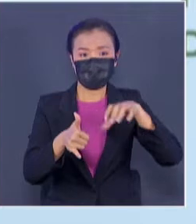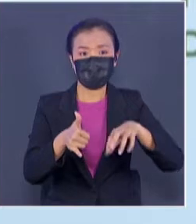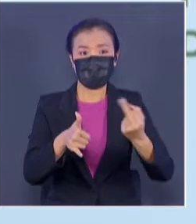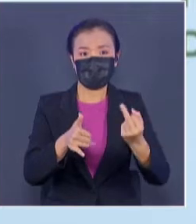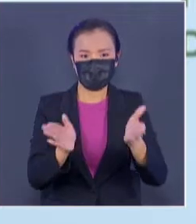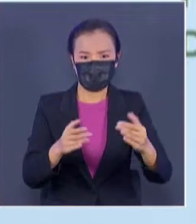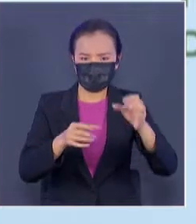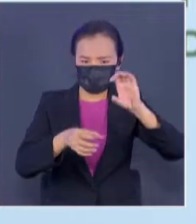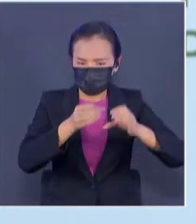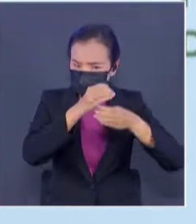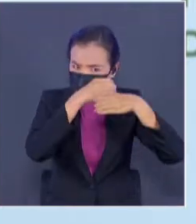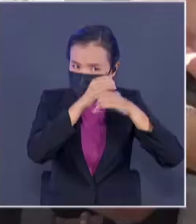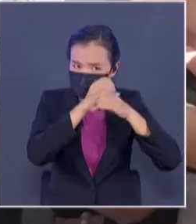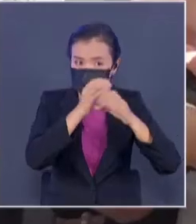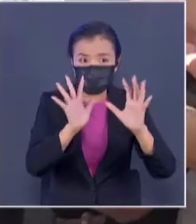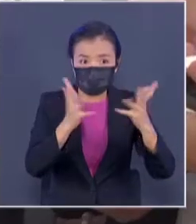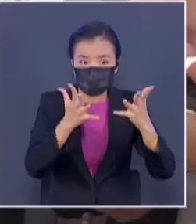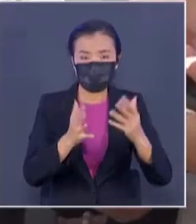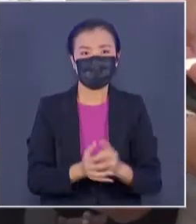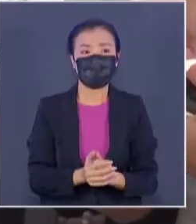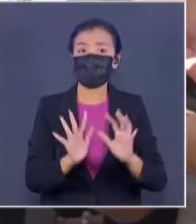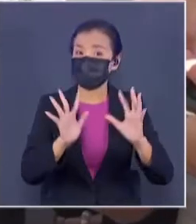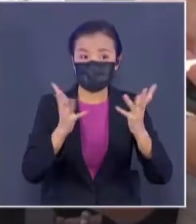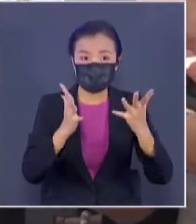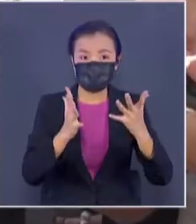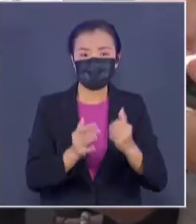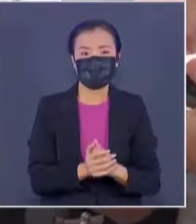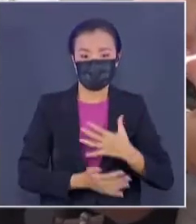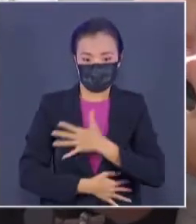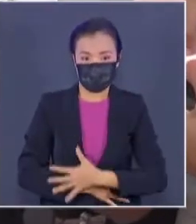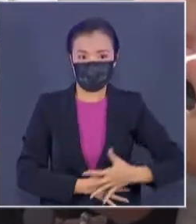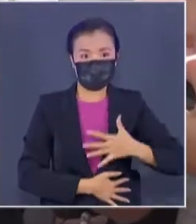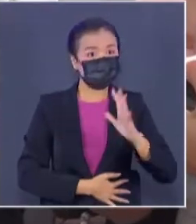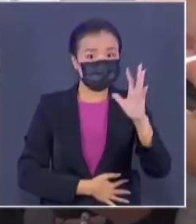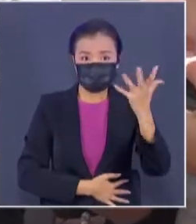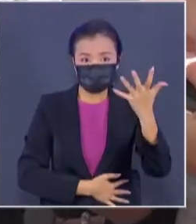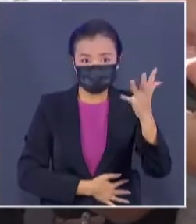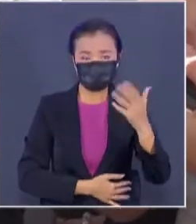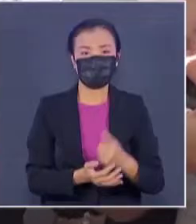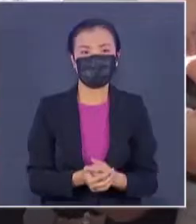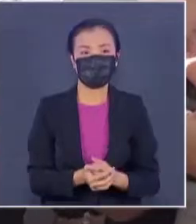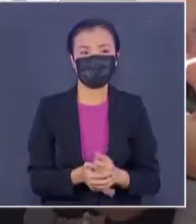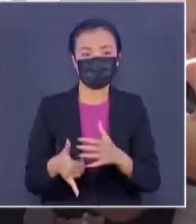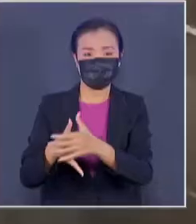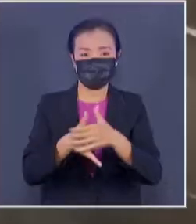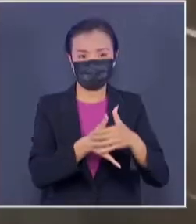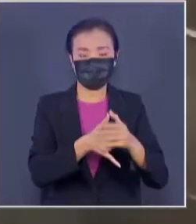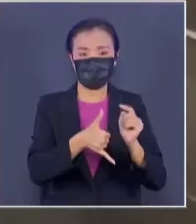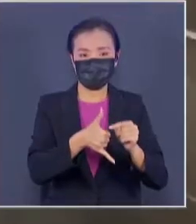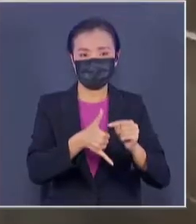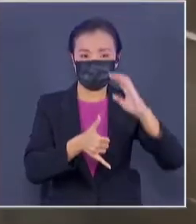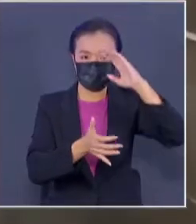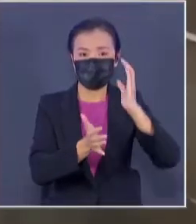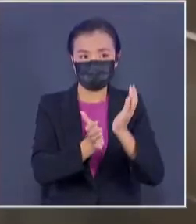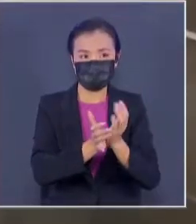ในแลบถึง3ครั้งไม่เจอแล้วพอไม่เจอหมายความว่าเชื้อในตัวไม่หลงเหลือก็ดำเนินการส่งตัวให้กับเจ้าหน้า